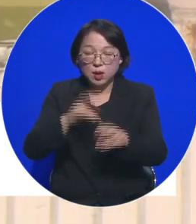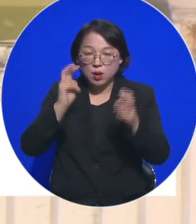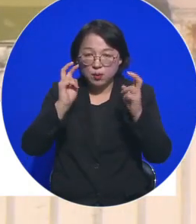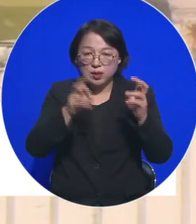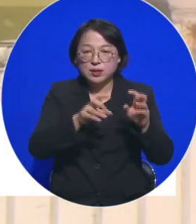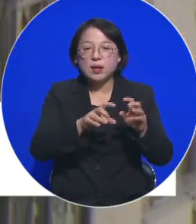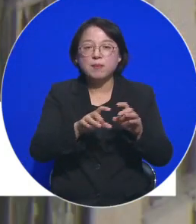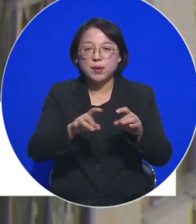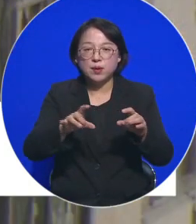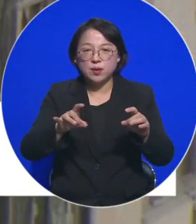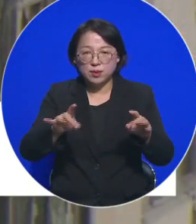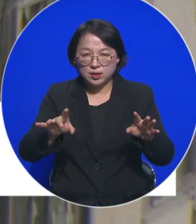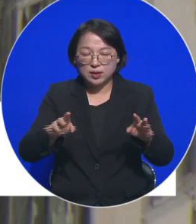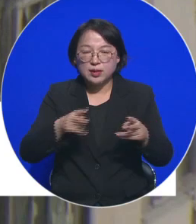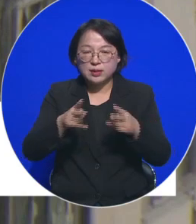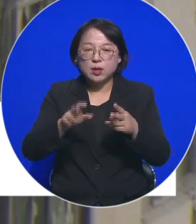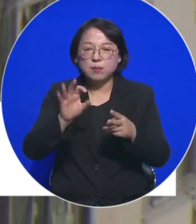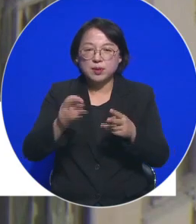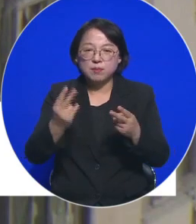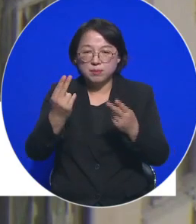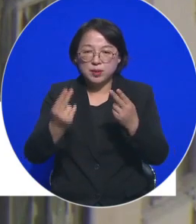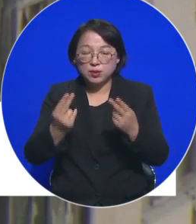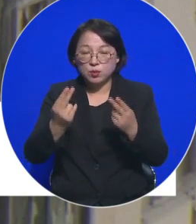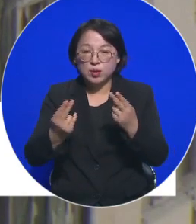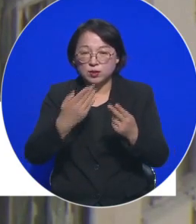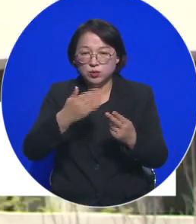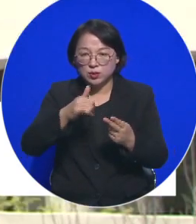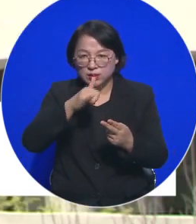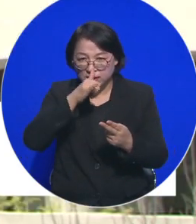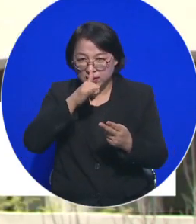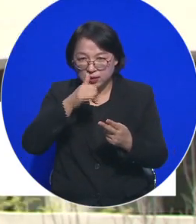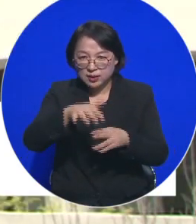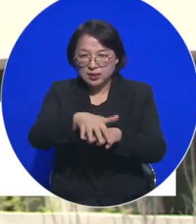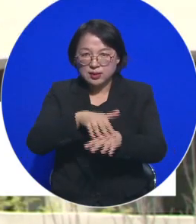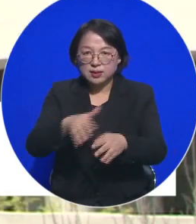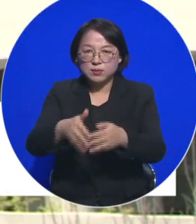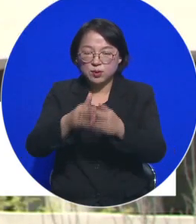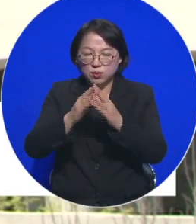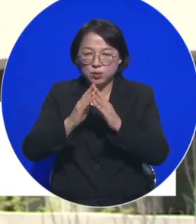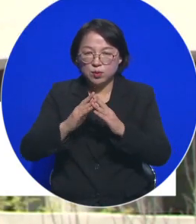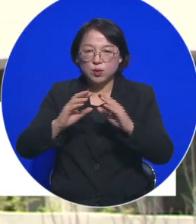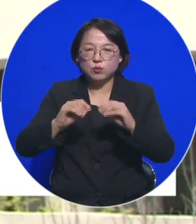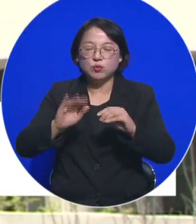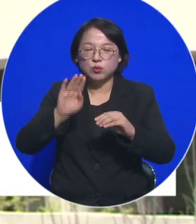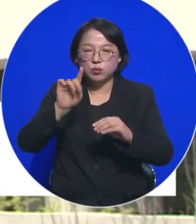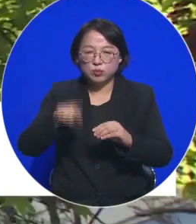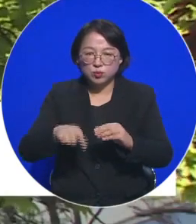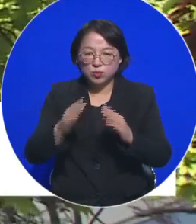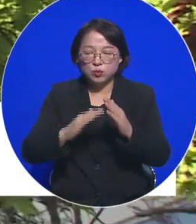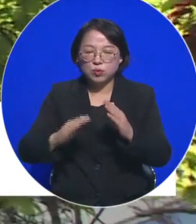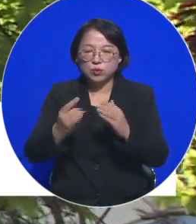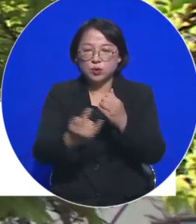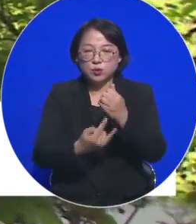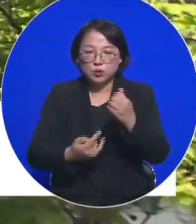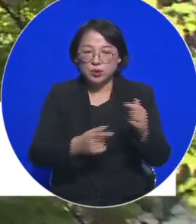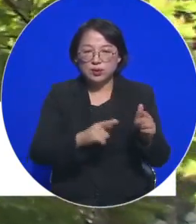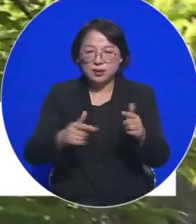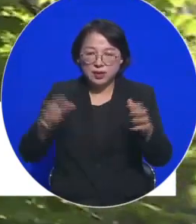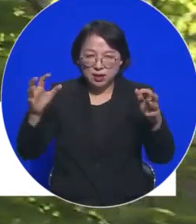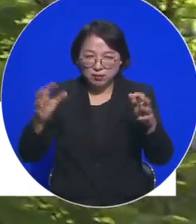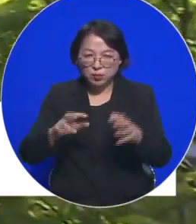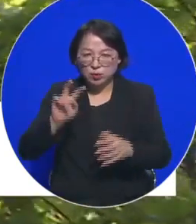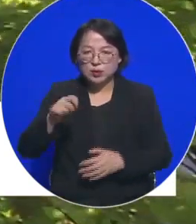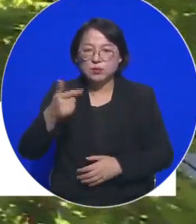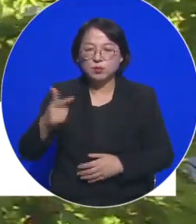업체별 공사 유형별 사업비를 비교하는 기능도 추가합니다 한편 국토부와 공정위 지자체는 합동 오는